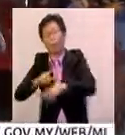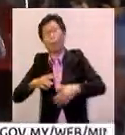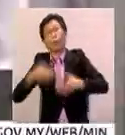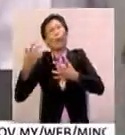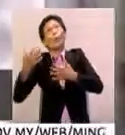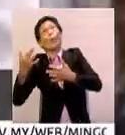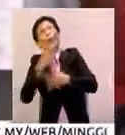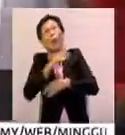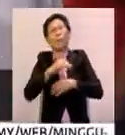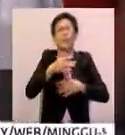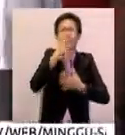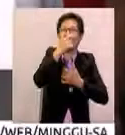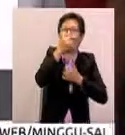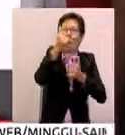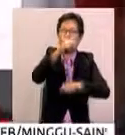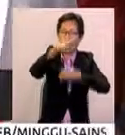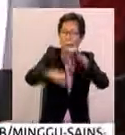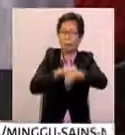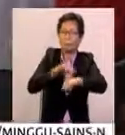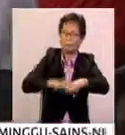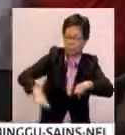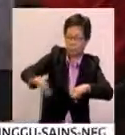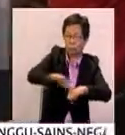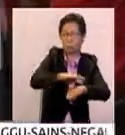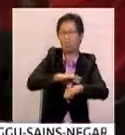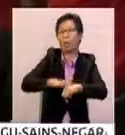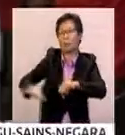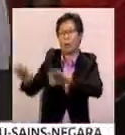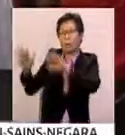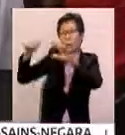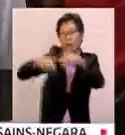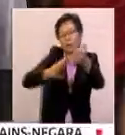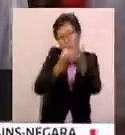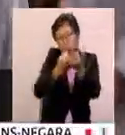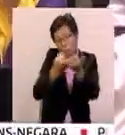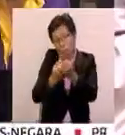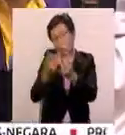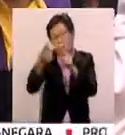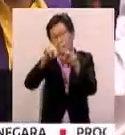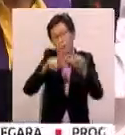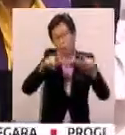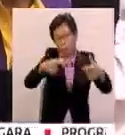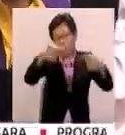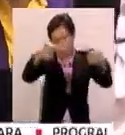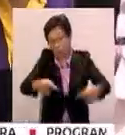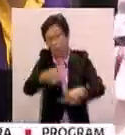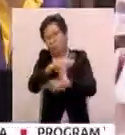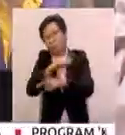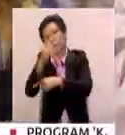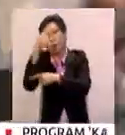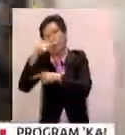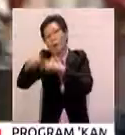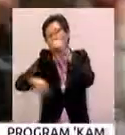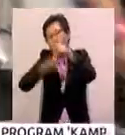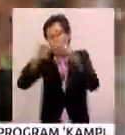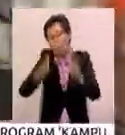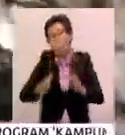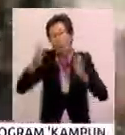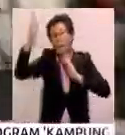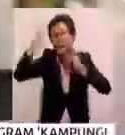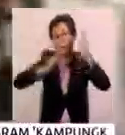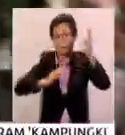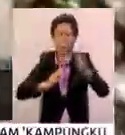penggemar sukan berbasikal di sekitar pasti datang memberi sokongan bukan sahaja kepada pasukan yang bertanding tetapi pelumba-pelumba